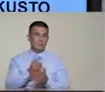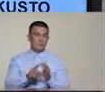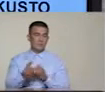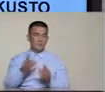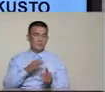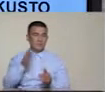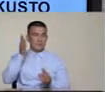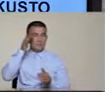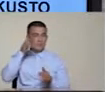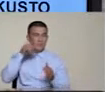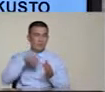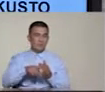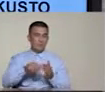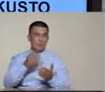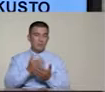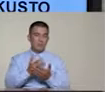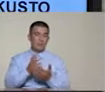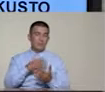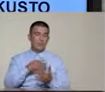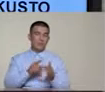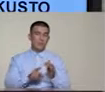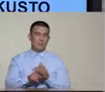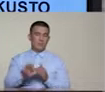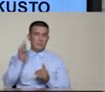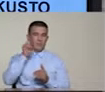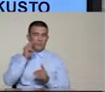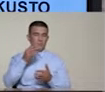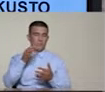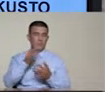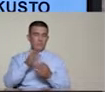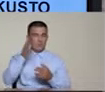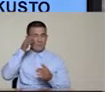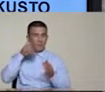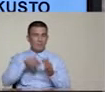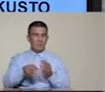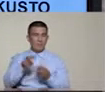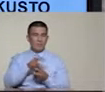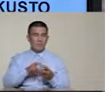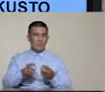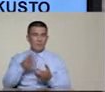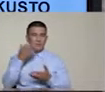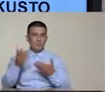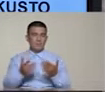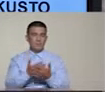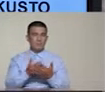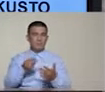suv osti arxeologiyasi paydo bo'ldi fanda. Va keyingi yillarda